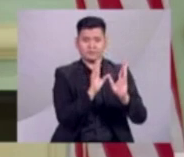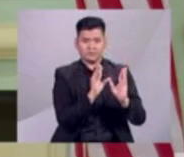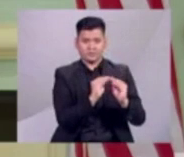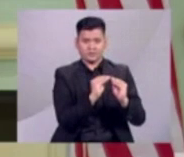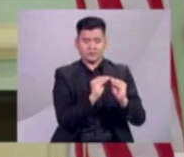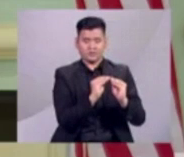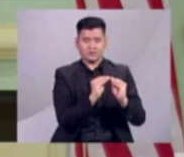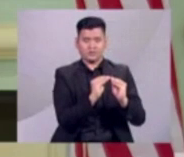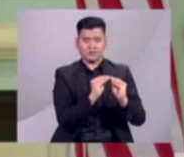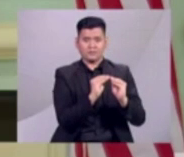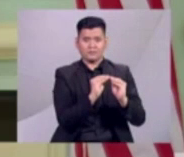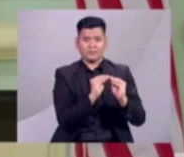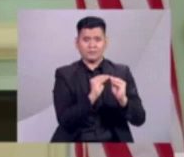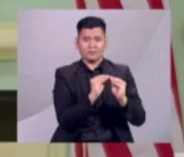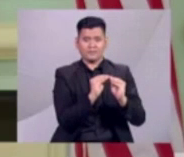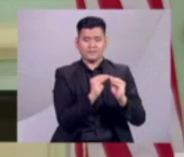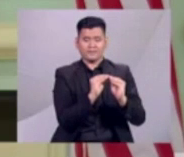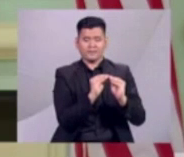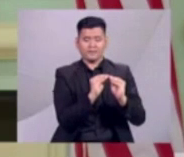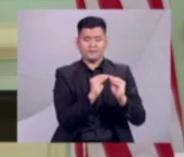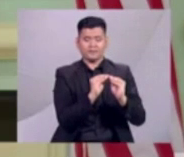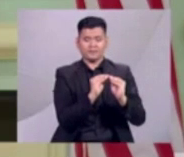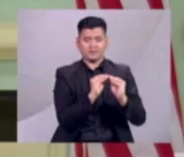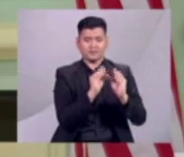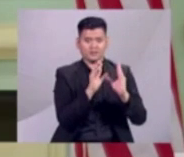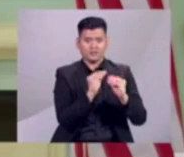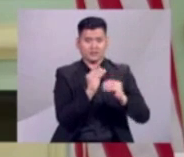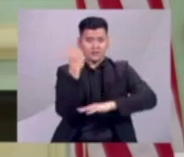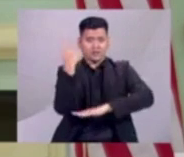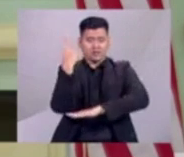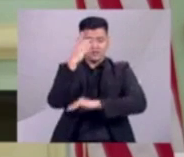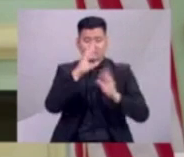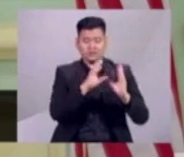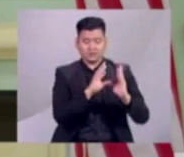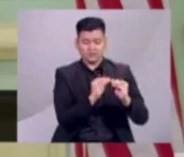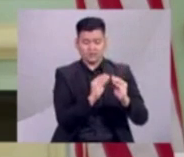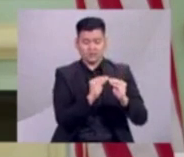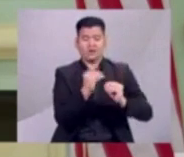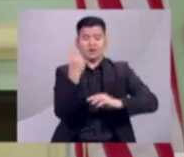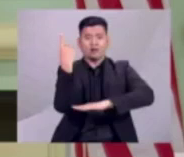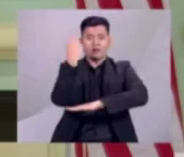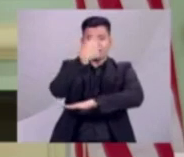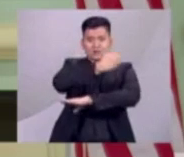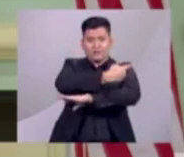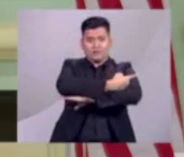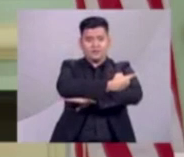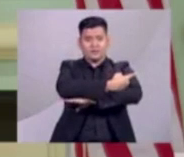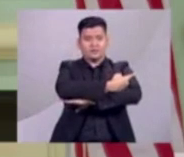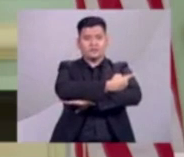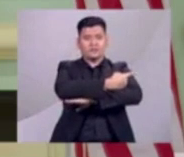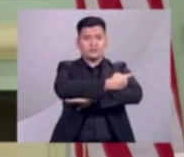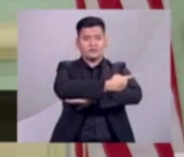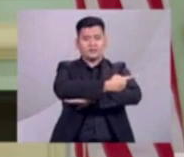pada hari sebelumnya yaitu hari Selasa